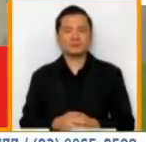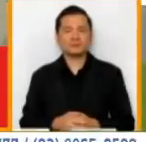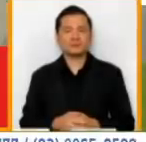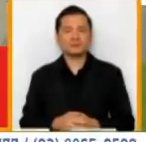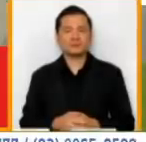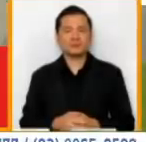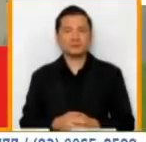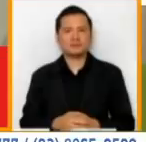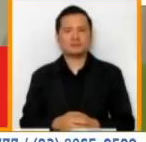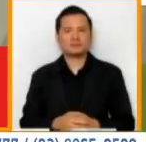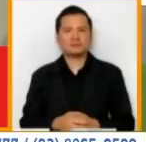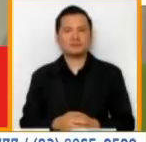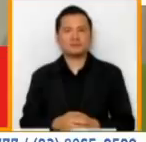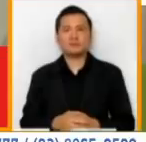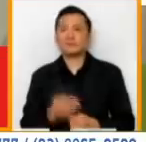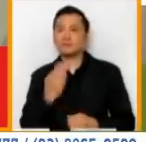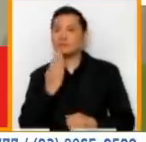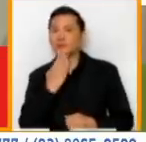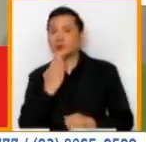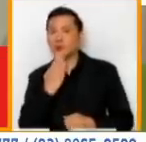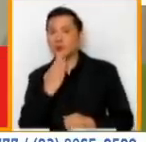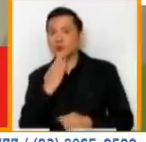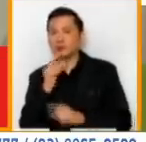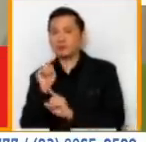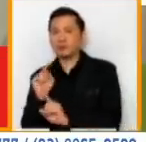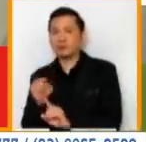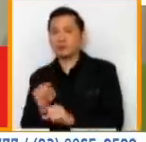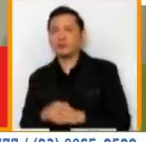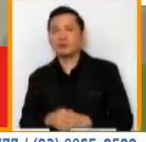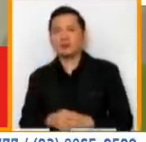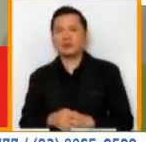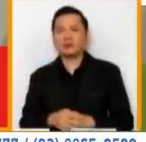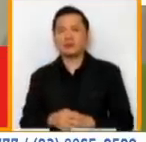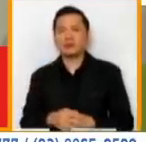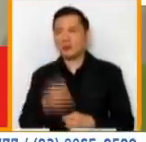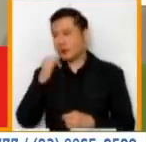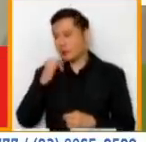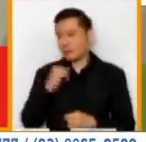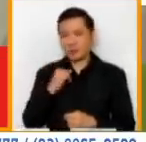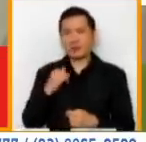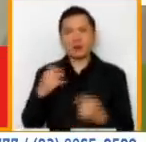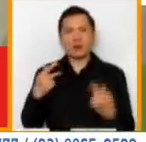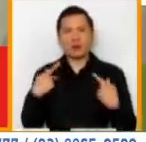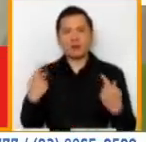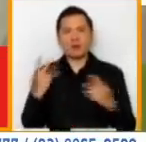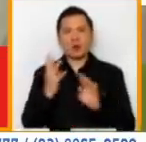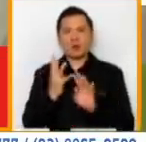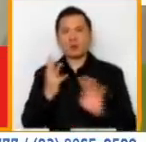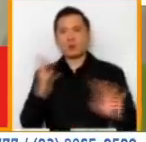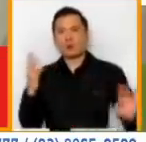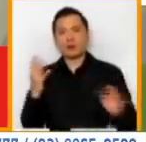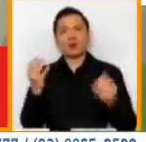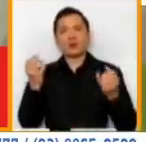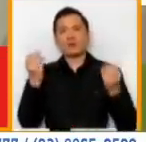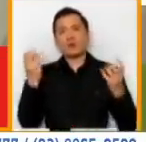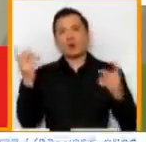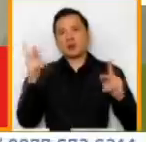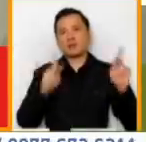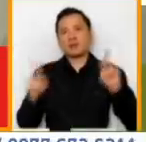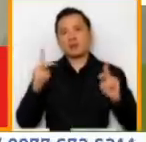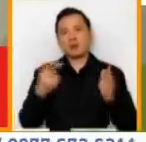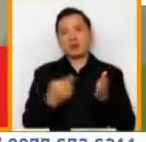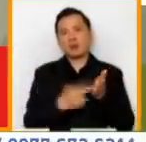Habang sa Bacolod City naman, Iga, naging maikli na kahapon ang dating mahabang pila ng mga magpaparehistro sa COMELEC para